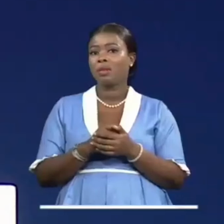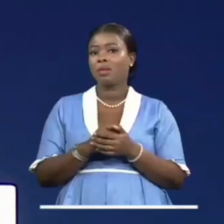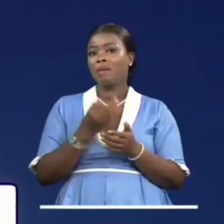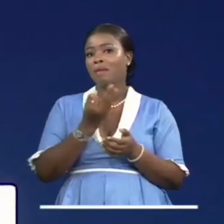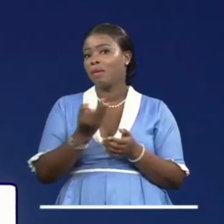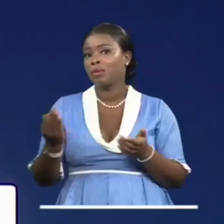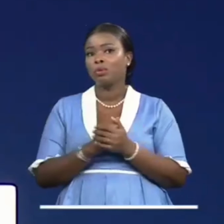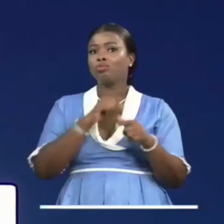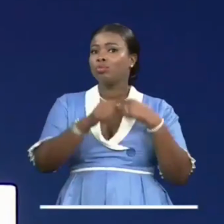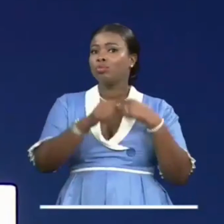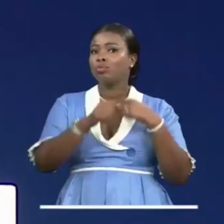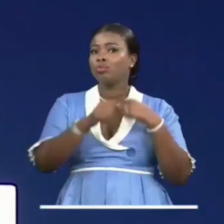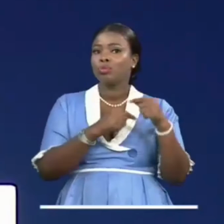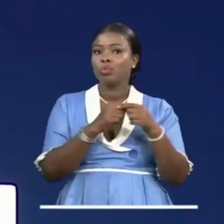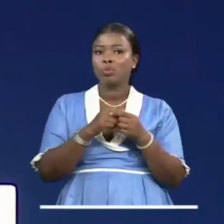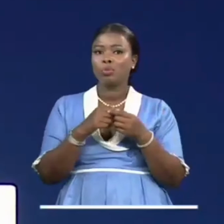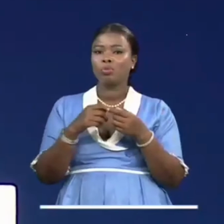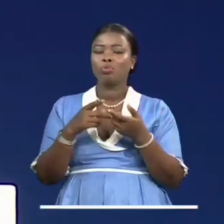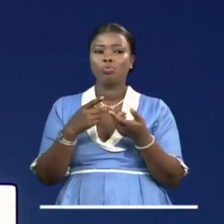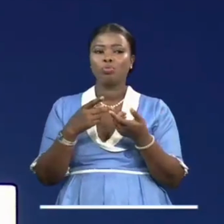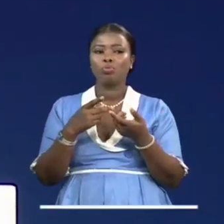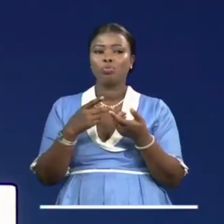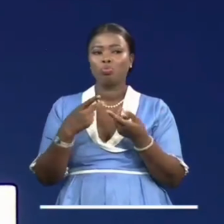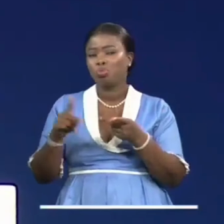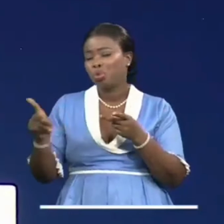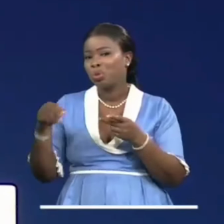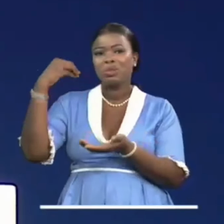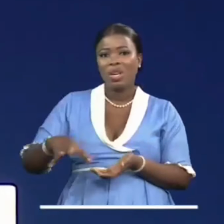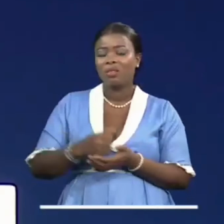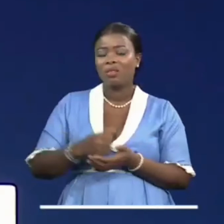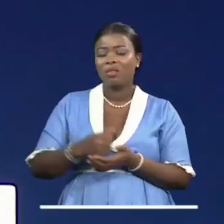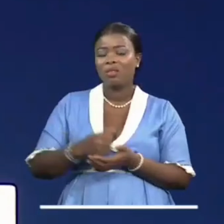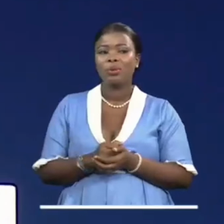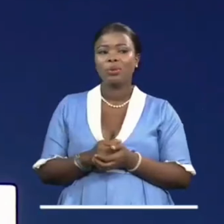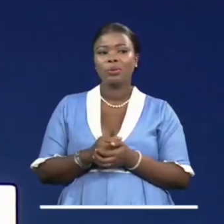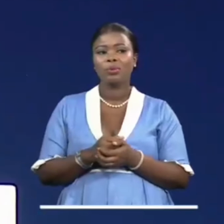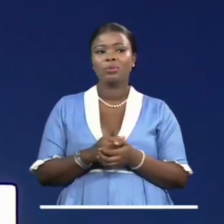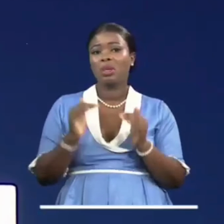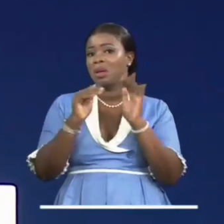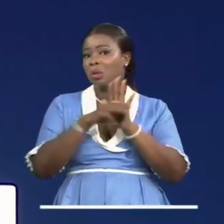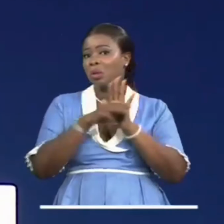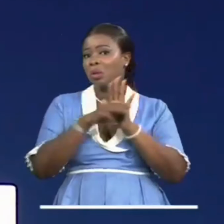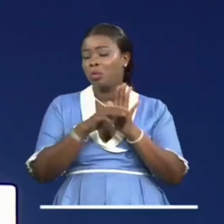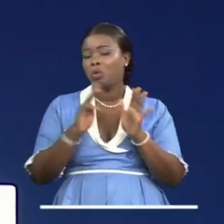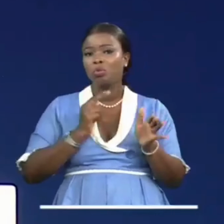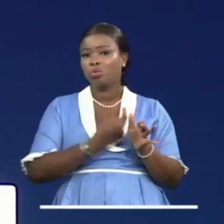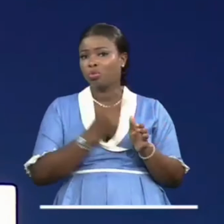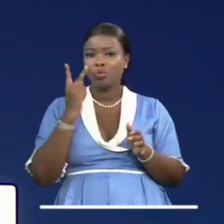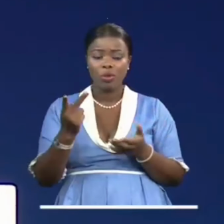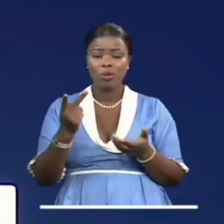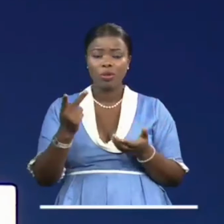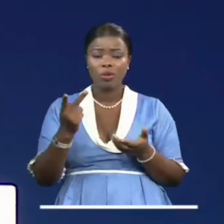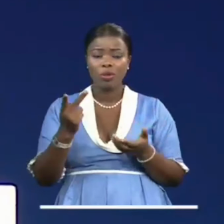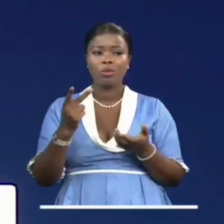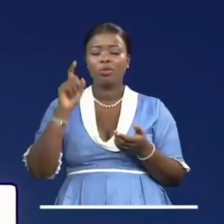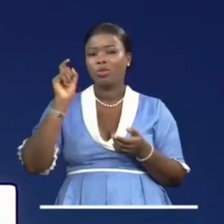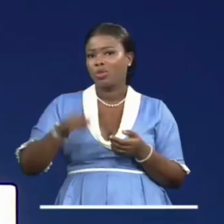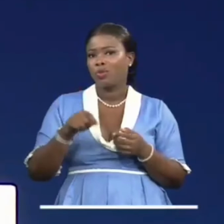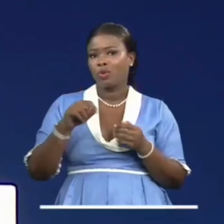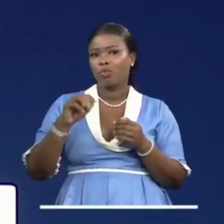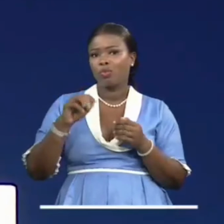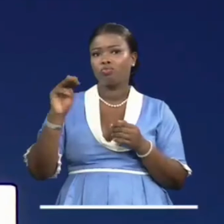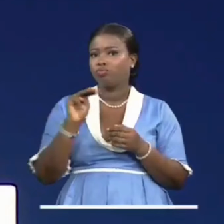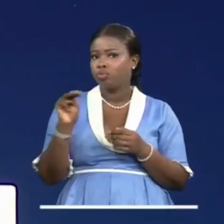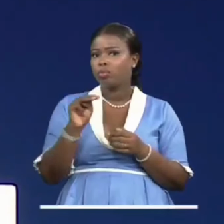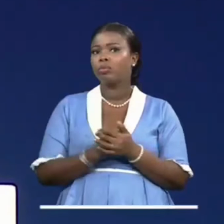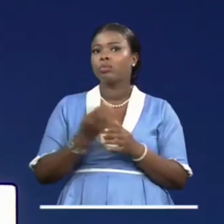des prês qui sont chers c'est des prês qui ont des taux d'intérêt variables également nous subissons la vitau de change nous devons réduire le recours au prés